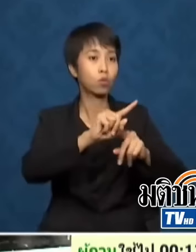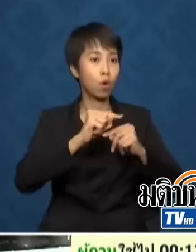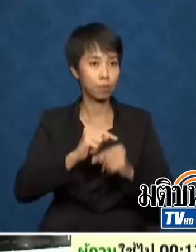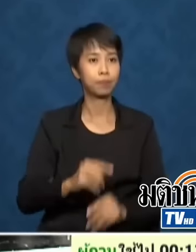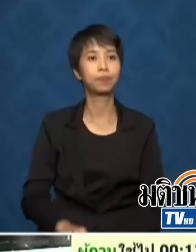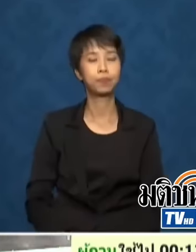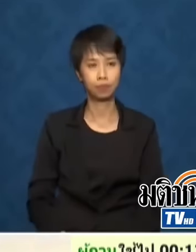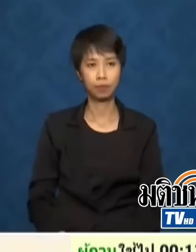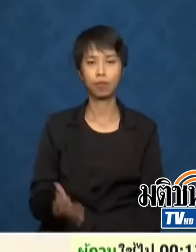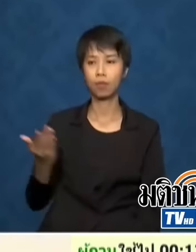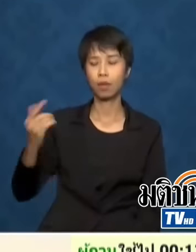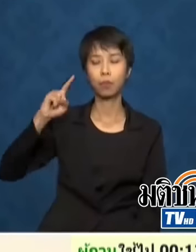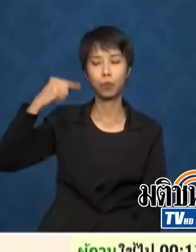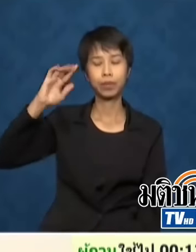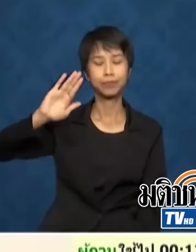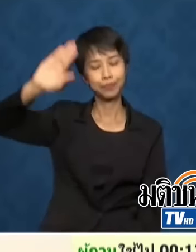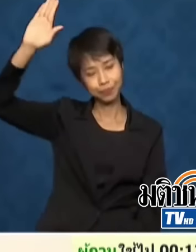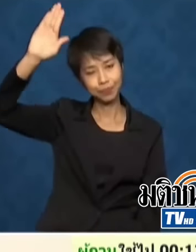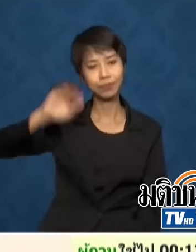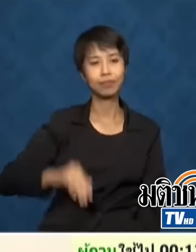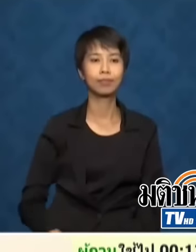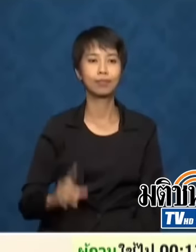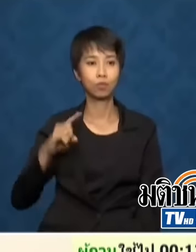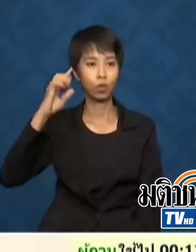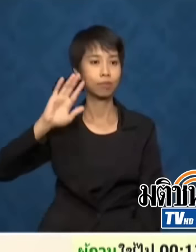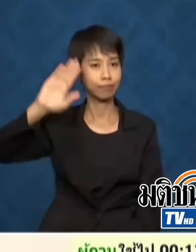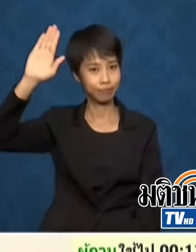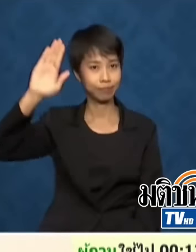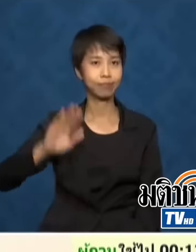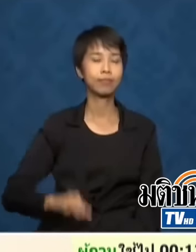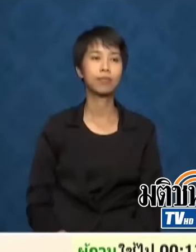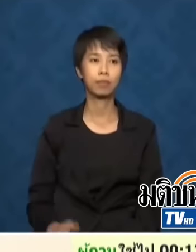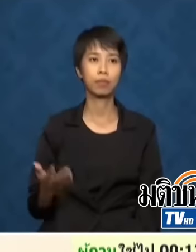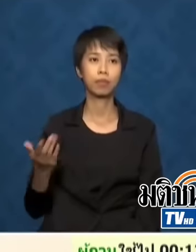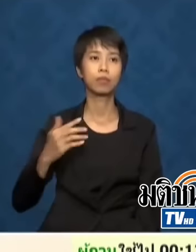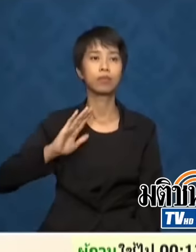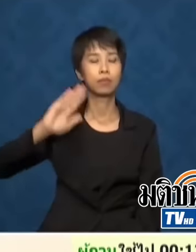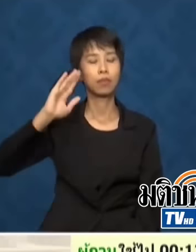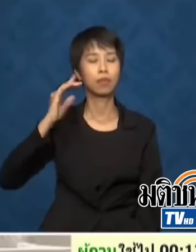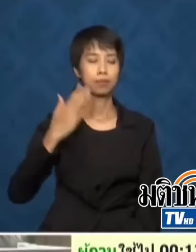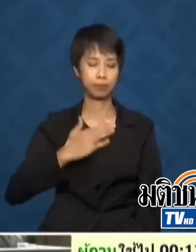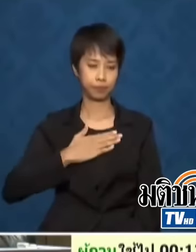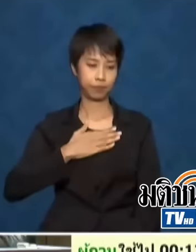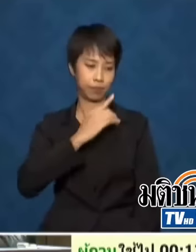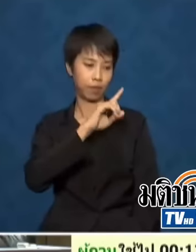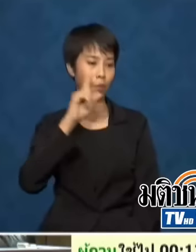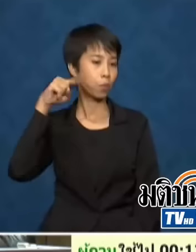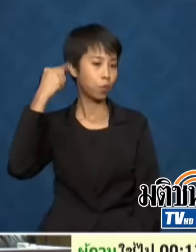งครับมีผู้ประท้วงแล้วครับครับเชิญครับประท้วงครับ ท่านประธานคะดิฉันทันตแพทย์หญิงศรียดาปาริม